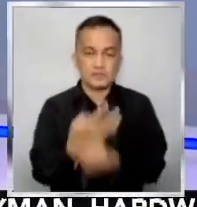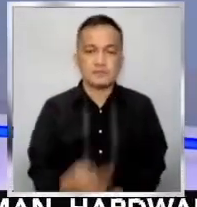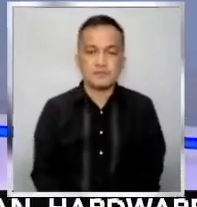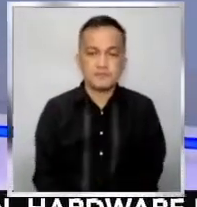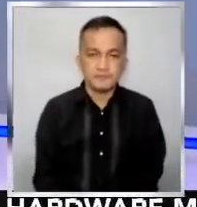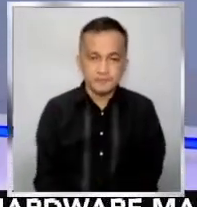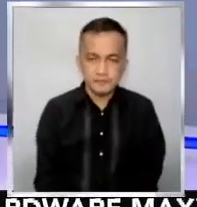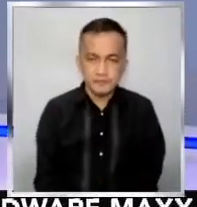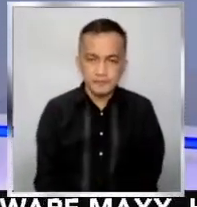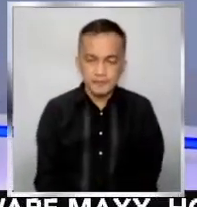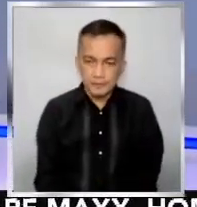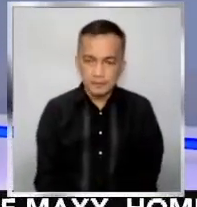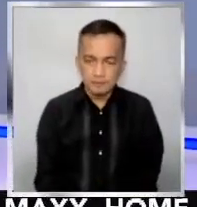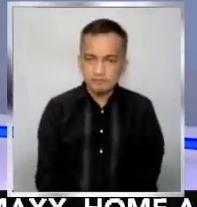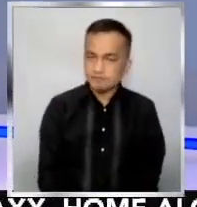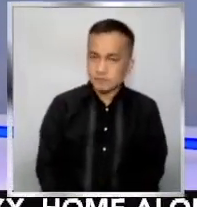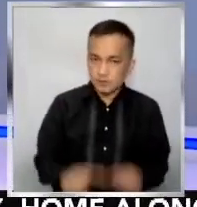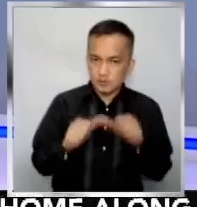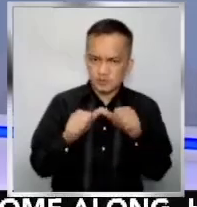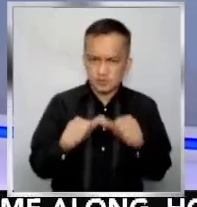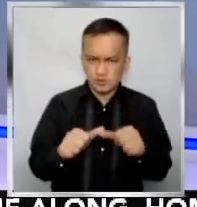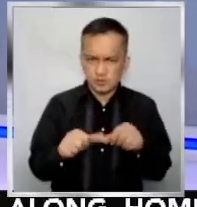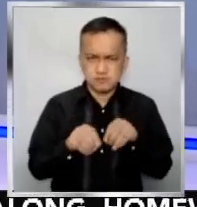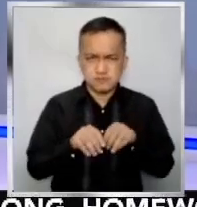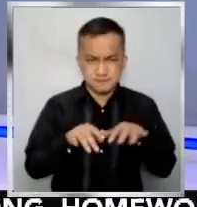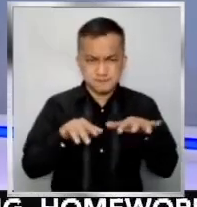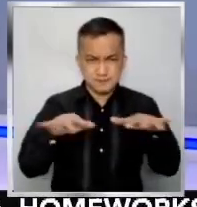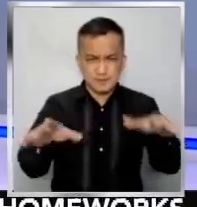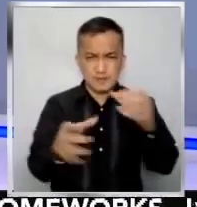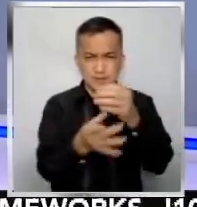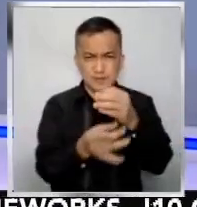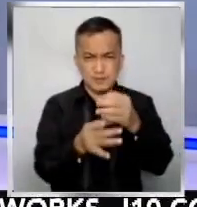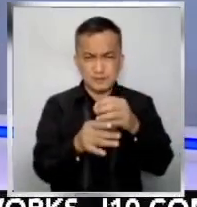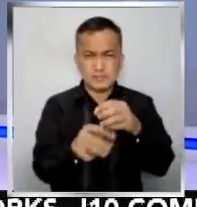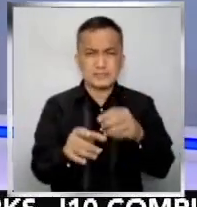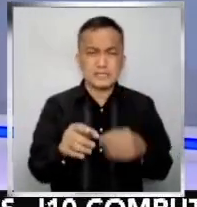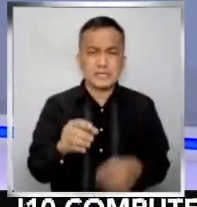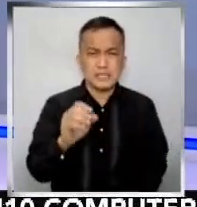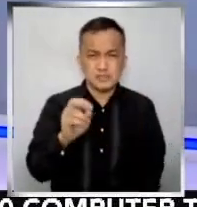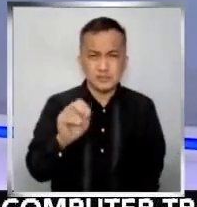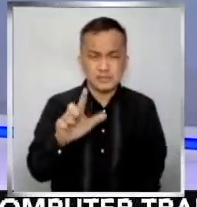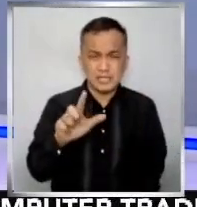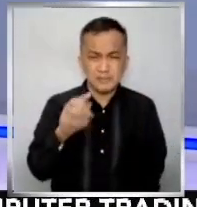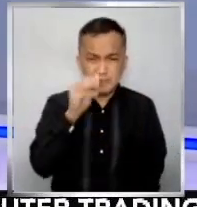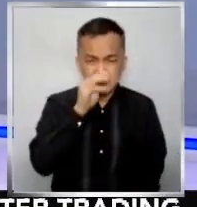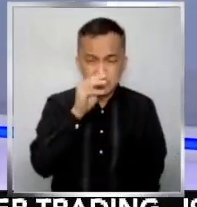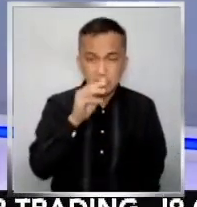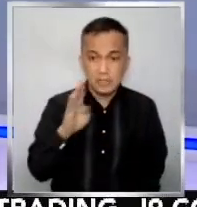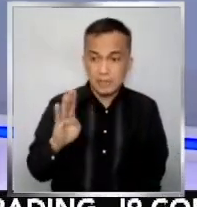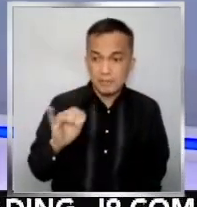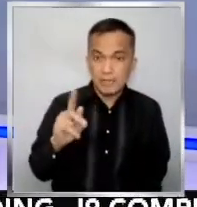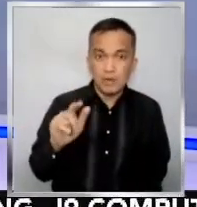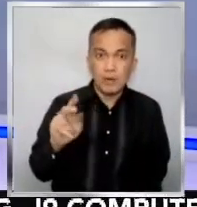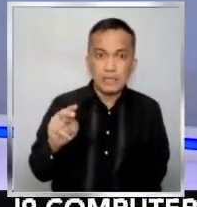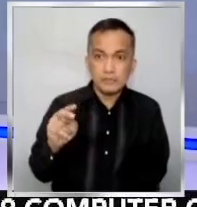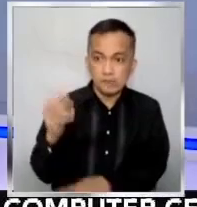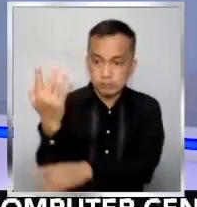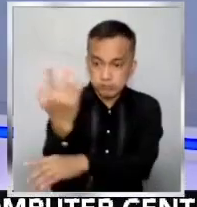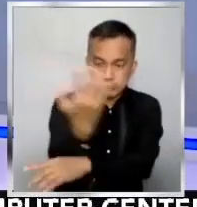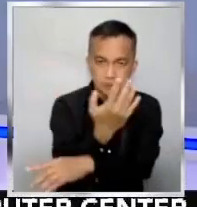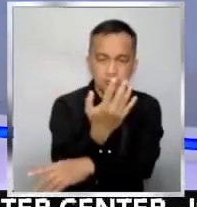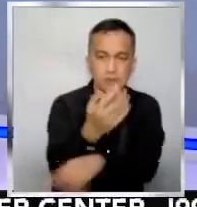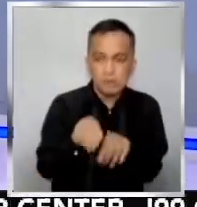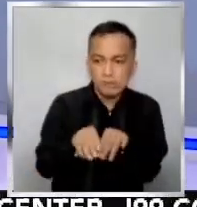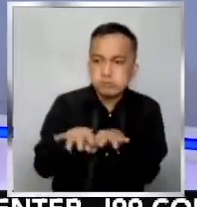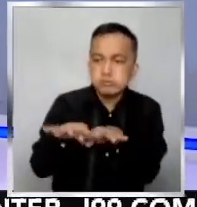Patuloy na lumalawak ang epekto ng oil spill sa Oriental Mindoro. Pati Bakawan, kinapitan na ng lagis at pinangangambahang umabot din daw